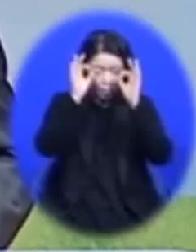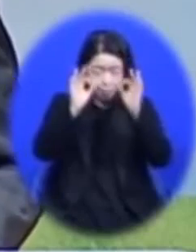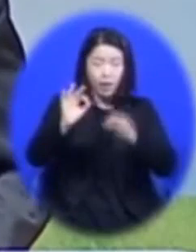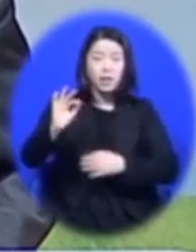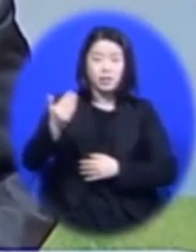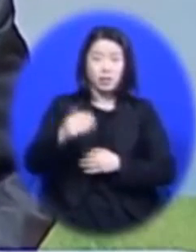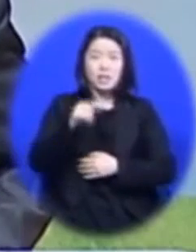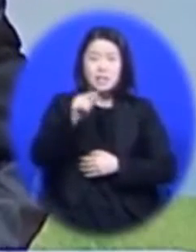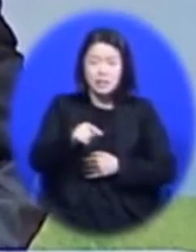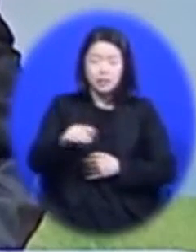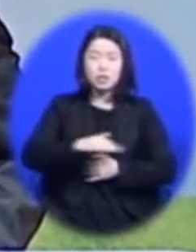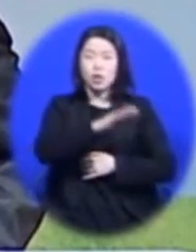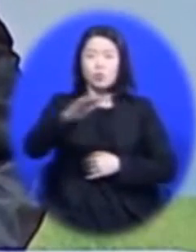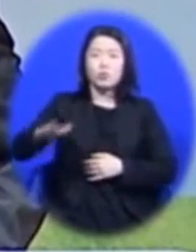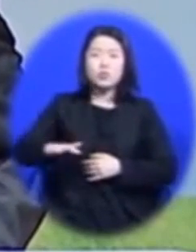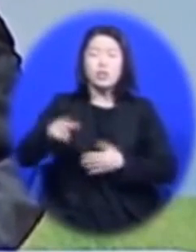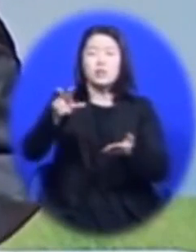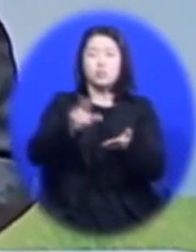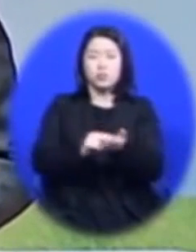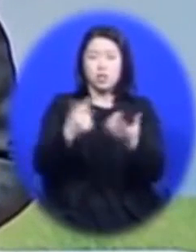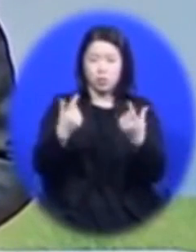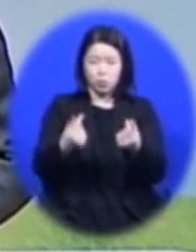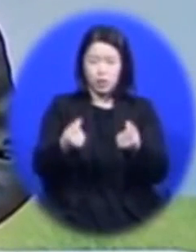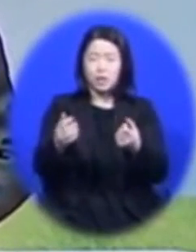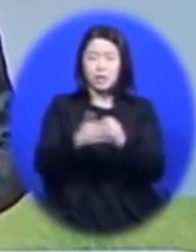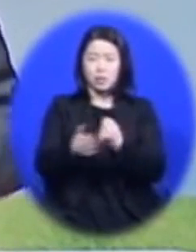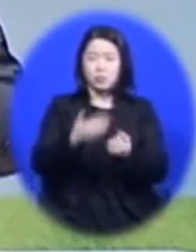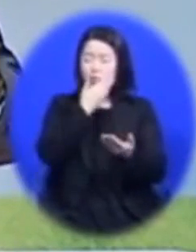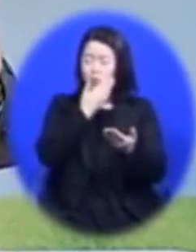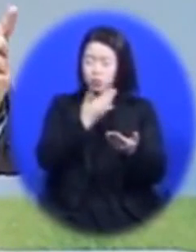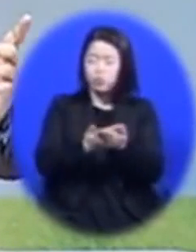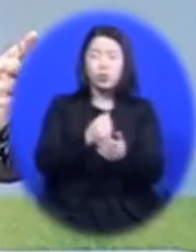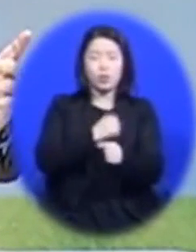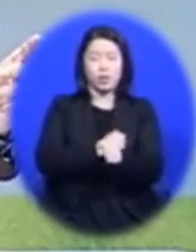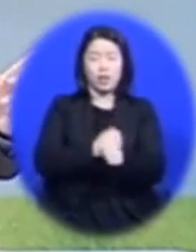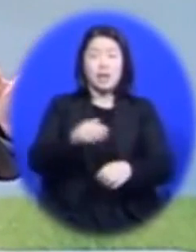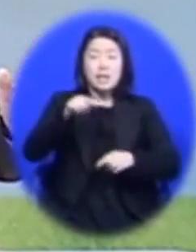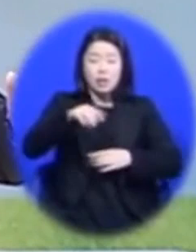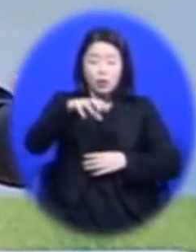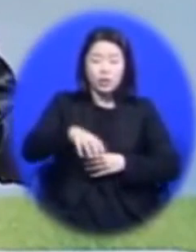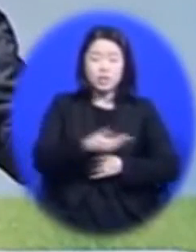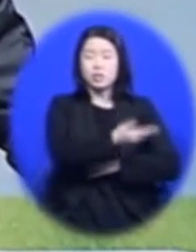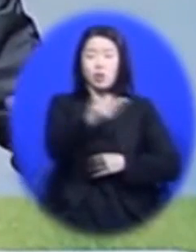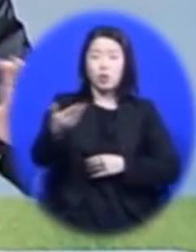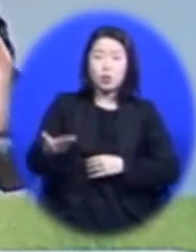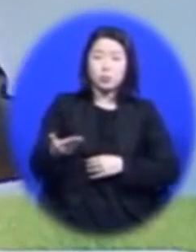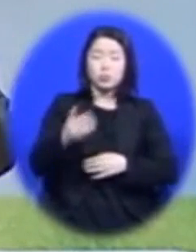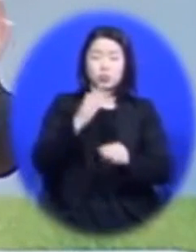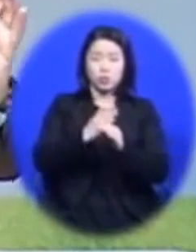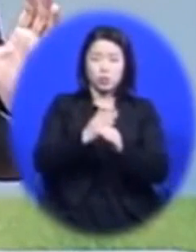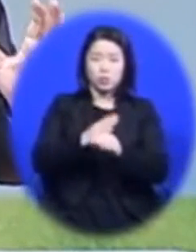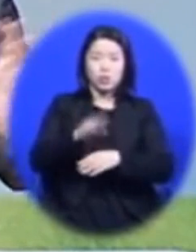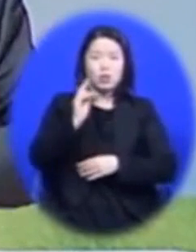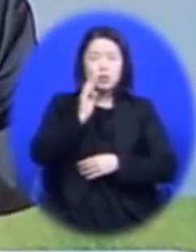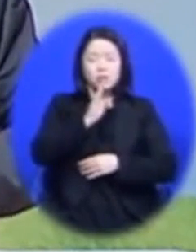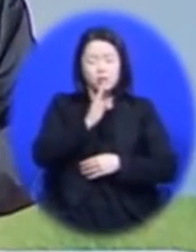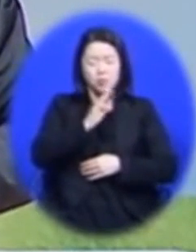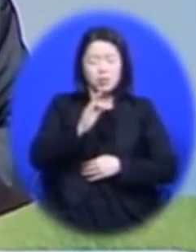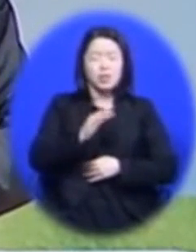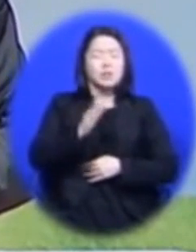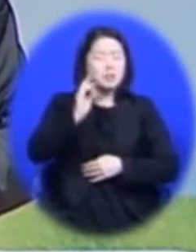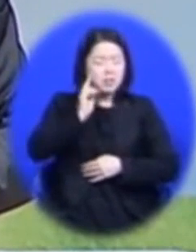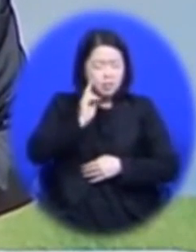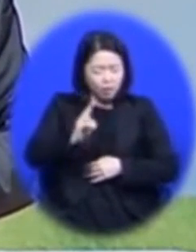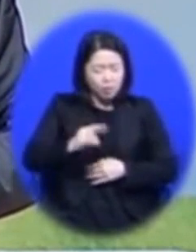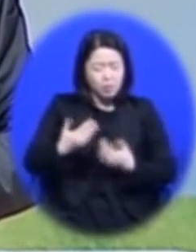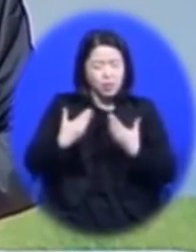되는데 이것은 우리들의 문제이기 때문에 굉장히 중요합니다. 오늘 여기 계신 여러분들 중에도 정말 절망 가운데 계신 분들이